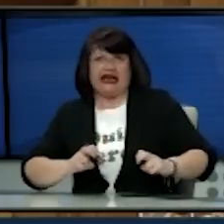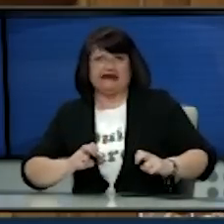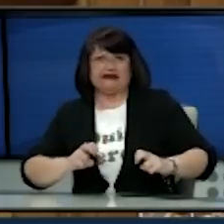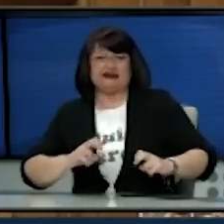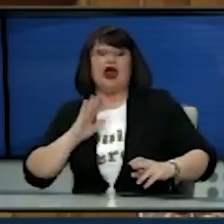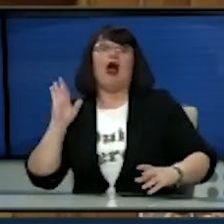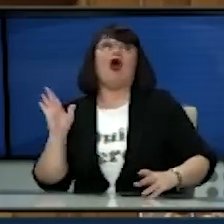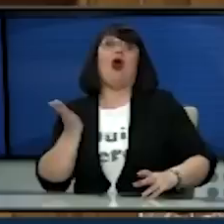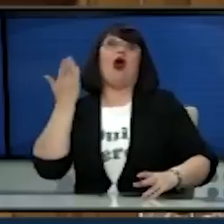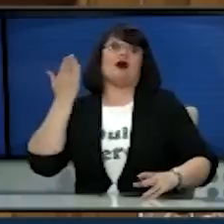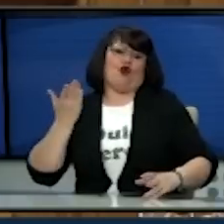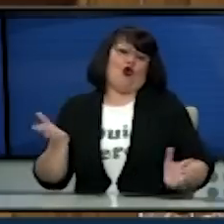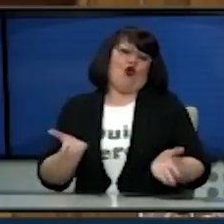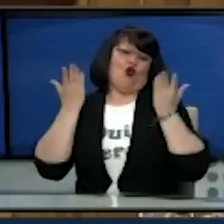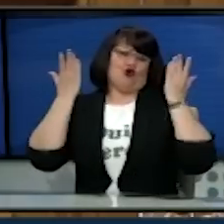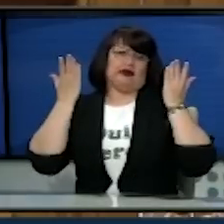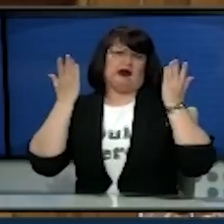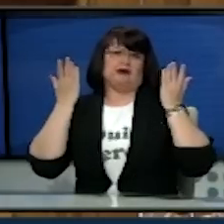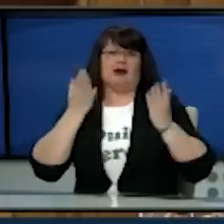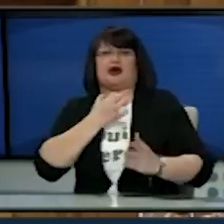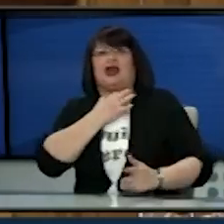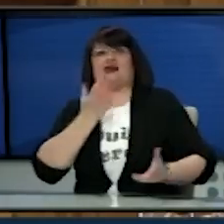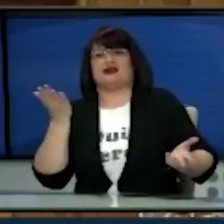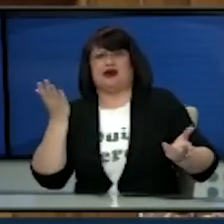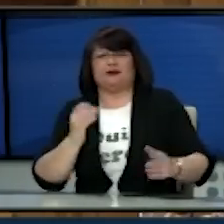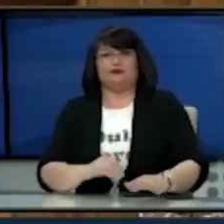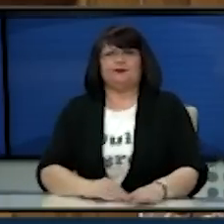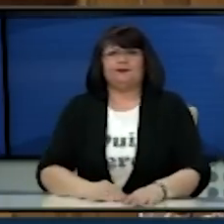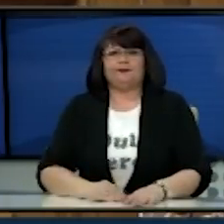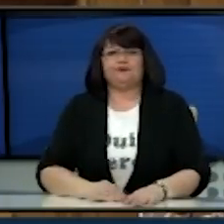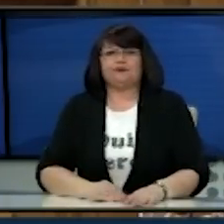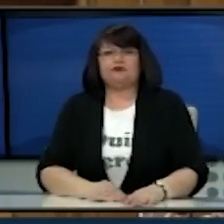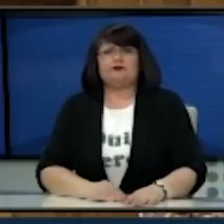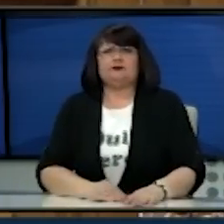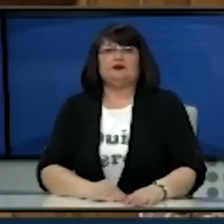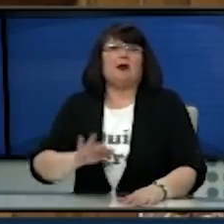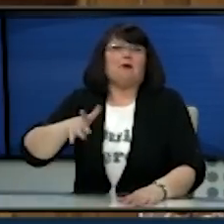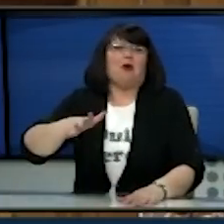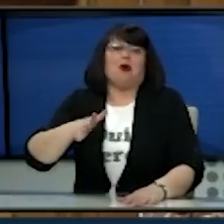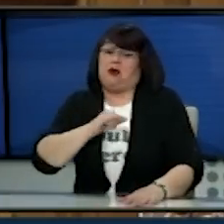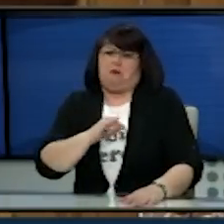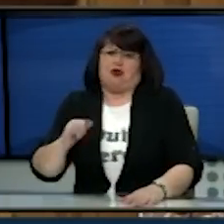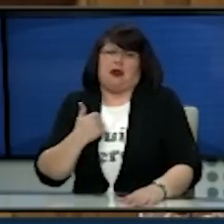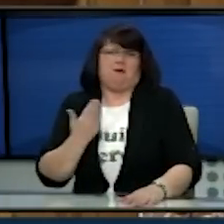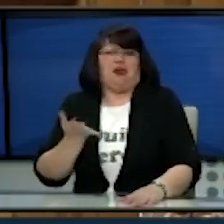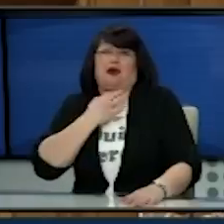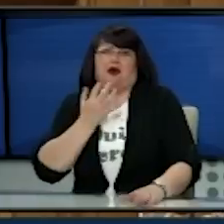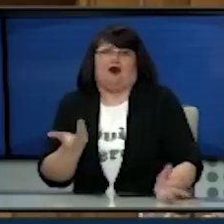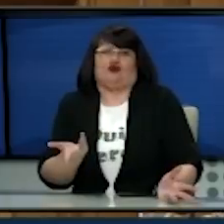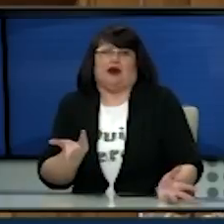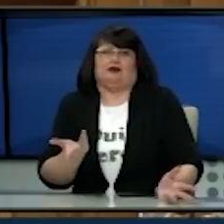όταν και αν, γιατί μπορεί να μην γίνει ούτε καν αυτό δηλαδή. Ο